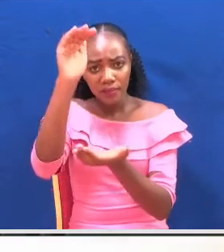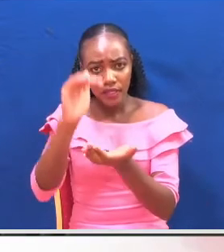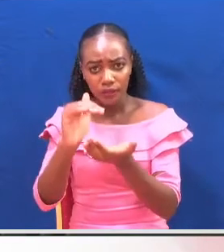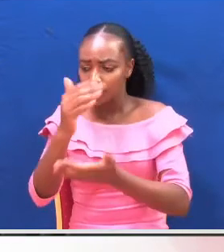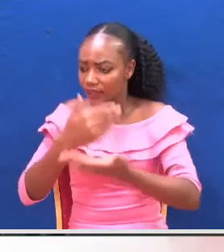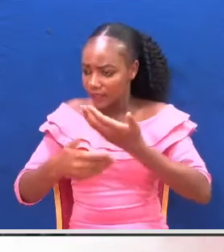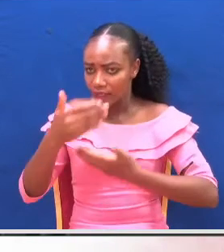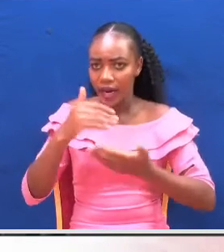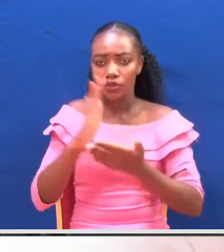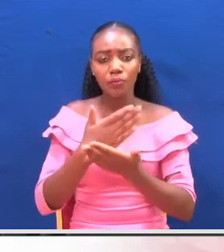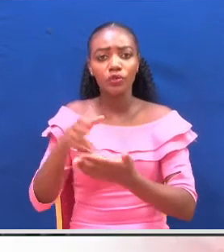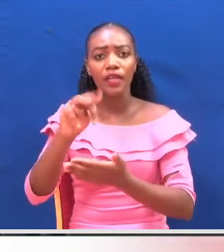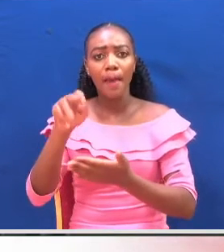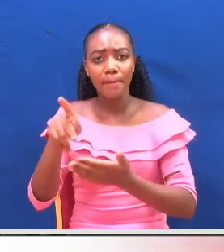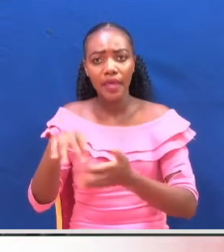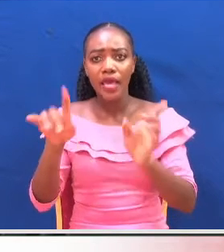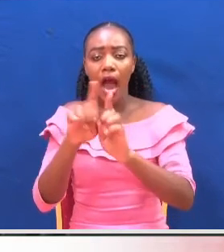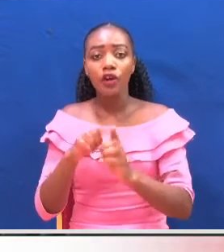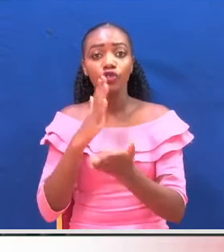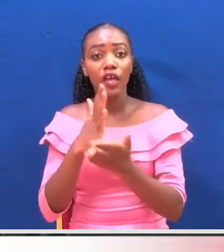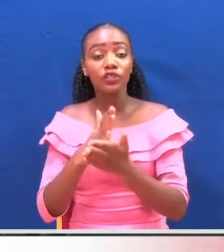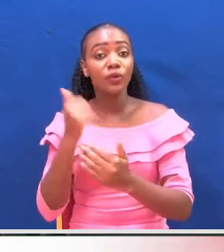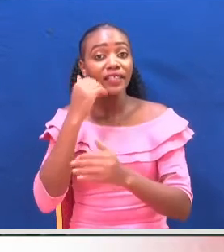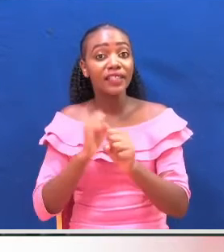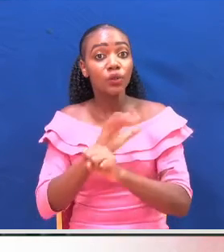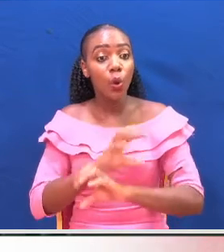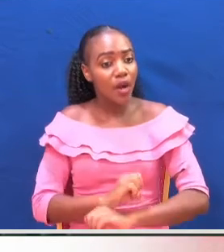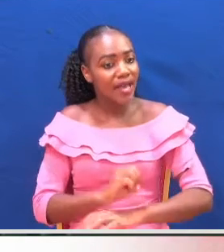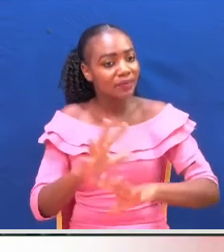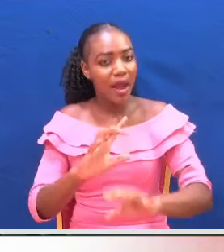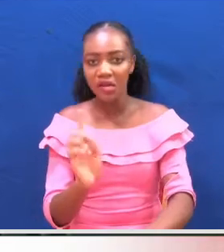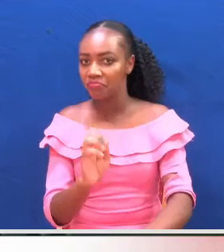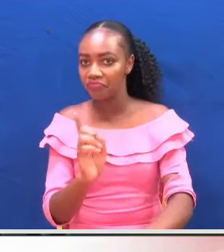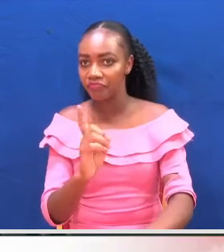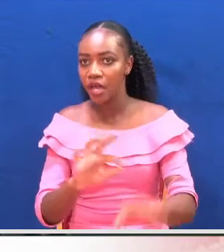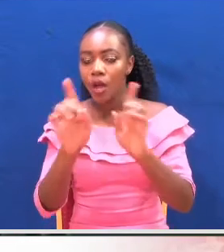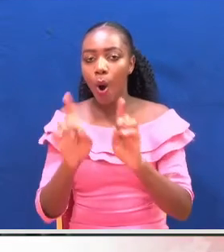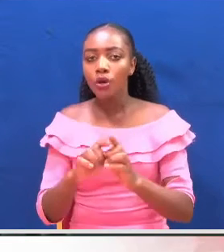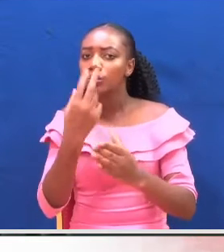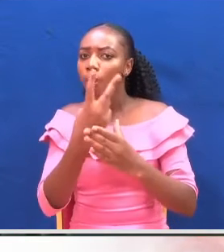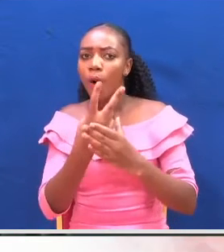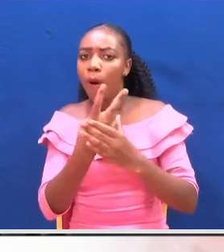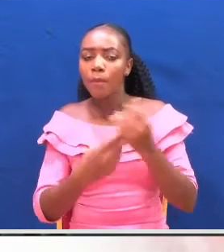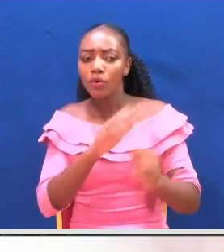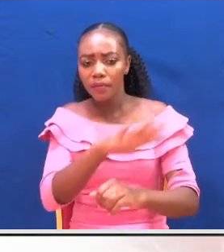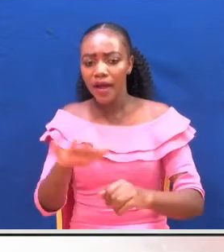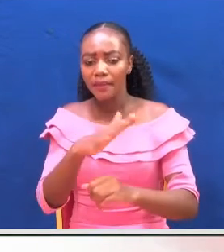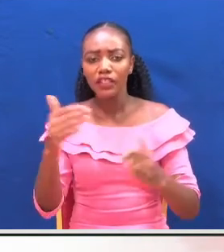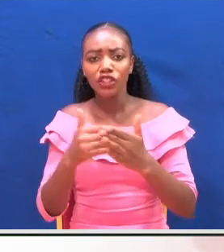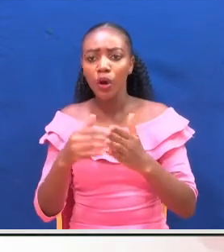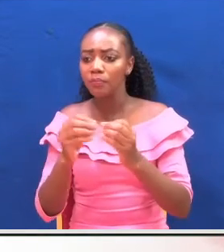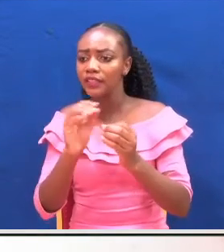ya wabunge ili kupunguza kuenea kwa virusi vya corona, mabunge haya mawili yamesitisha vikao vyake kwa mwezi mmoja